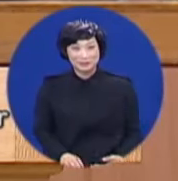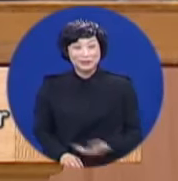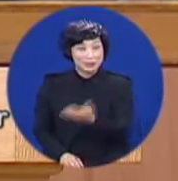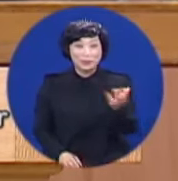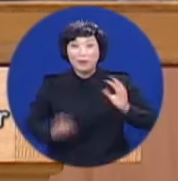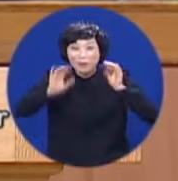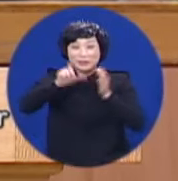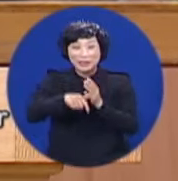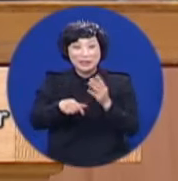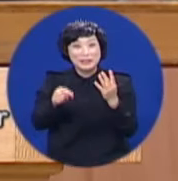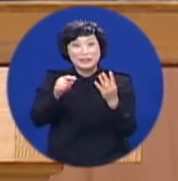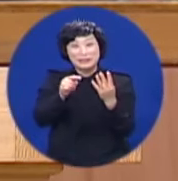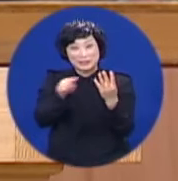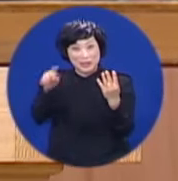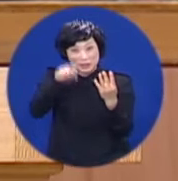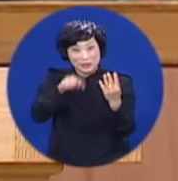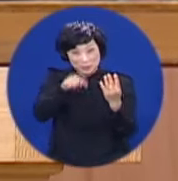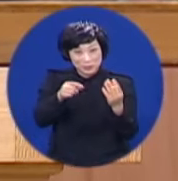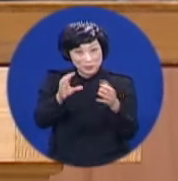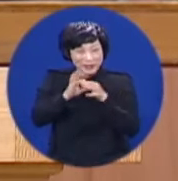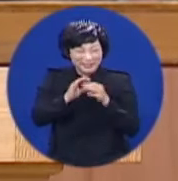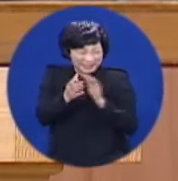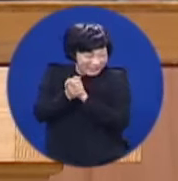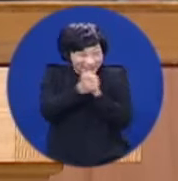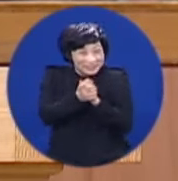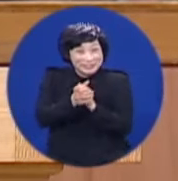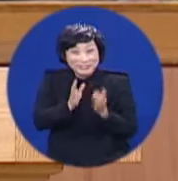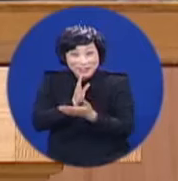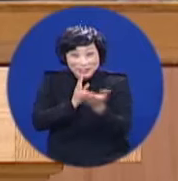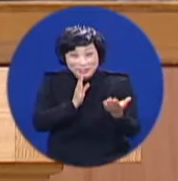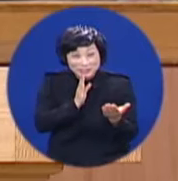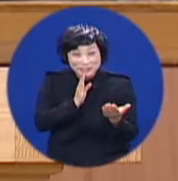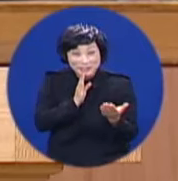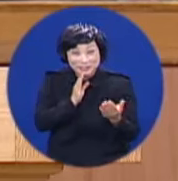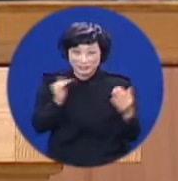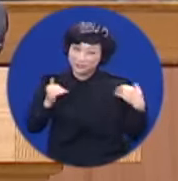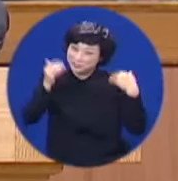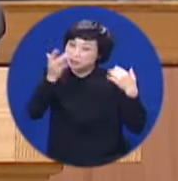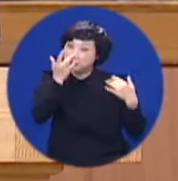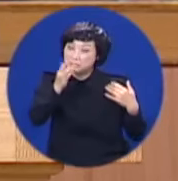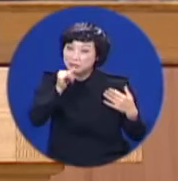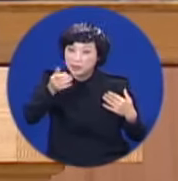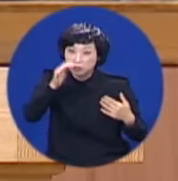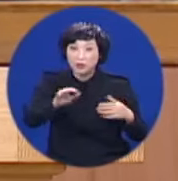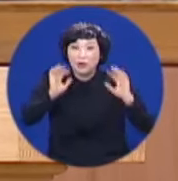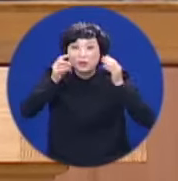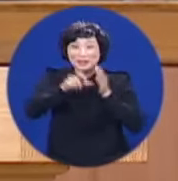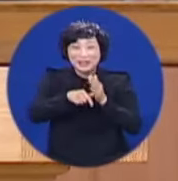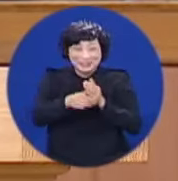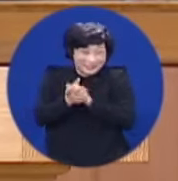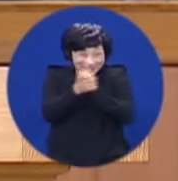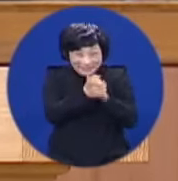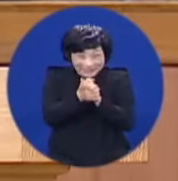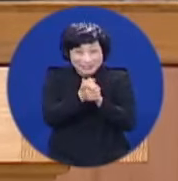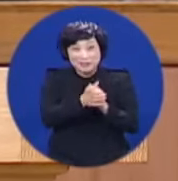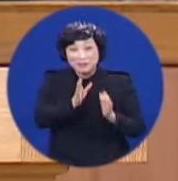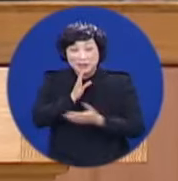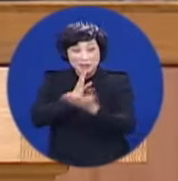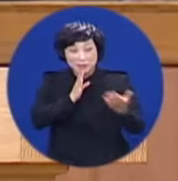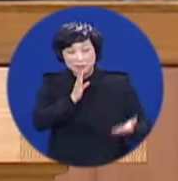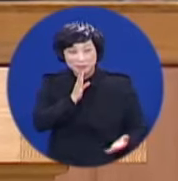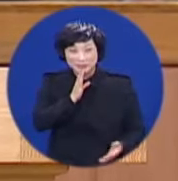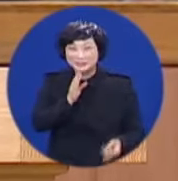가깝소. 성장해 보면 이종사촌이 그냥 그런데 어려서는 가까워.